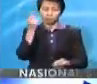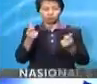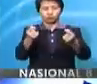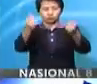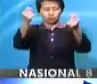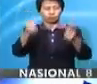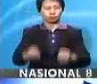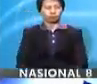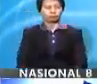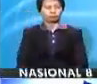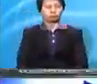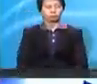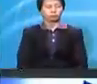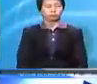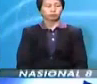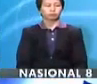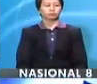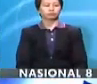segera.